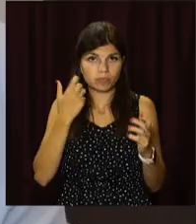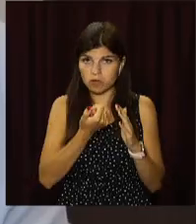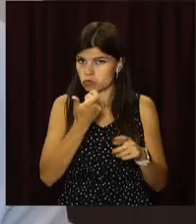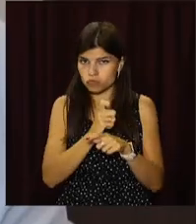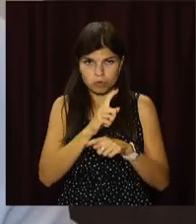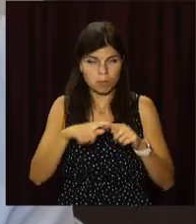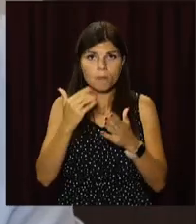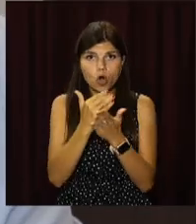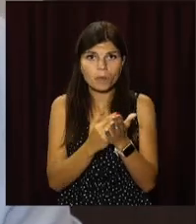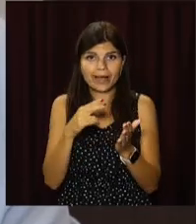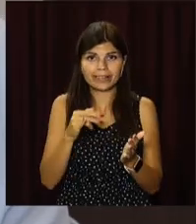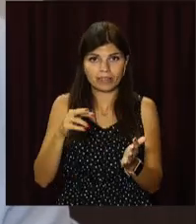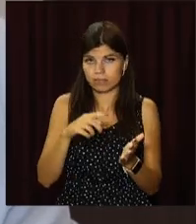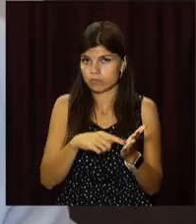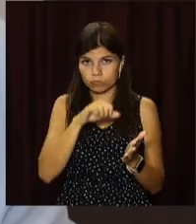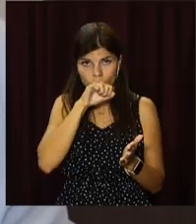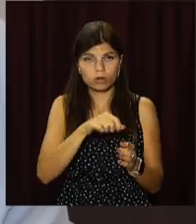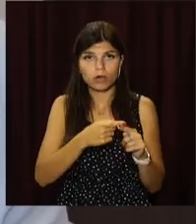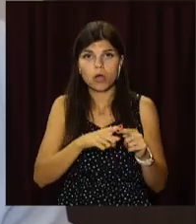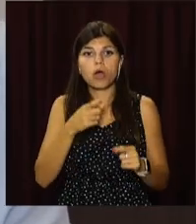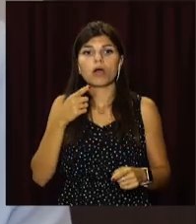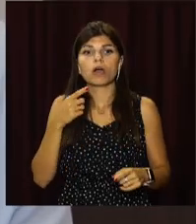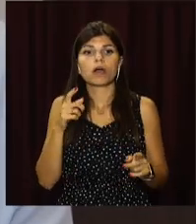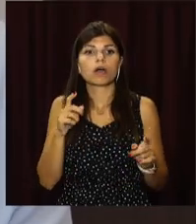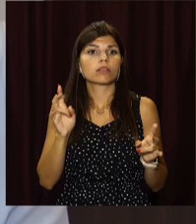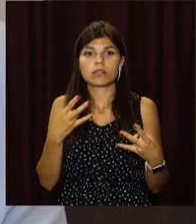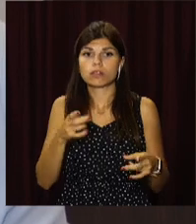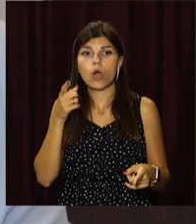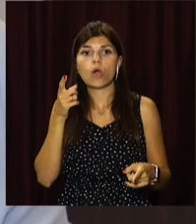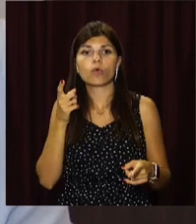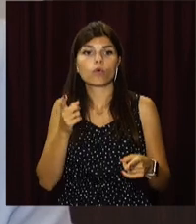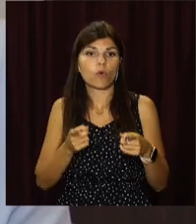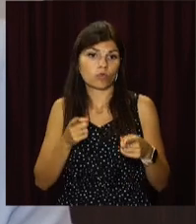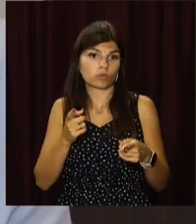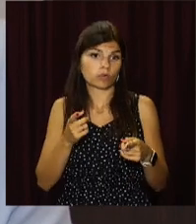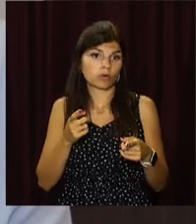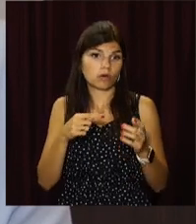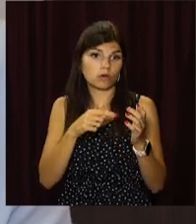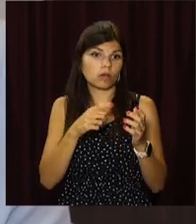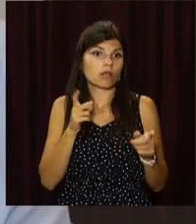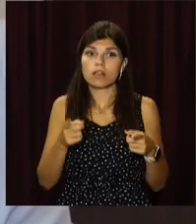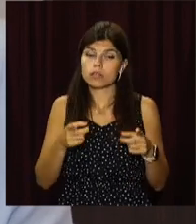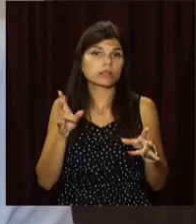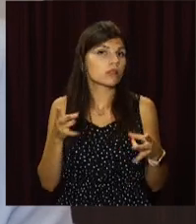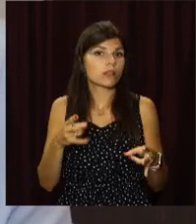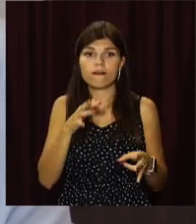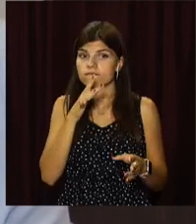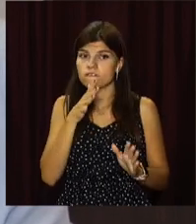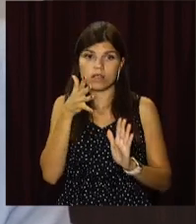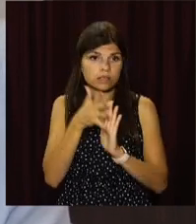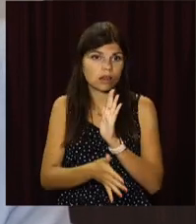що в цьому випадку не потрібно мати при собі оригінал ID-картки, документу, і не треба витрачати кошти